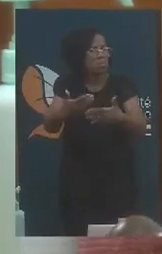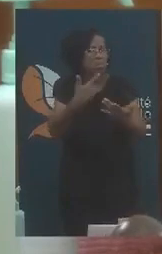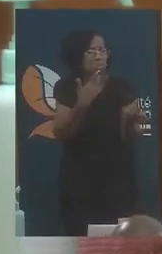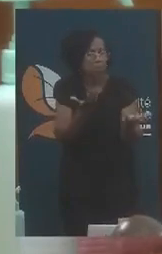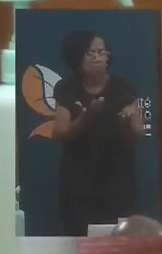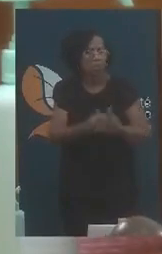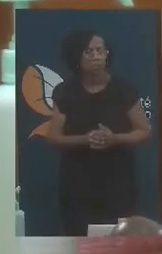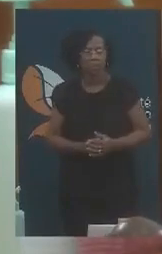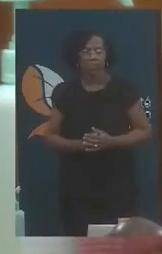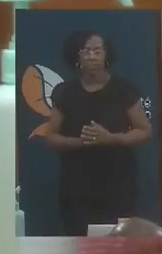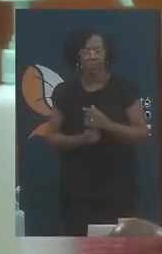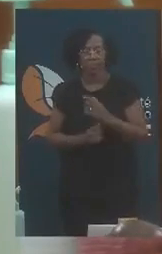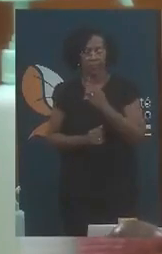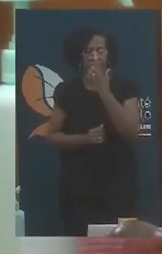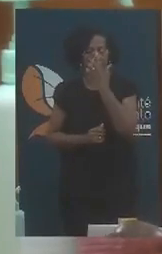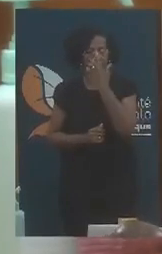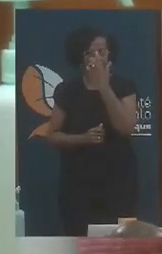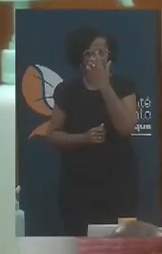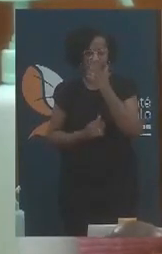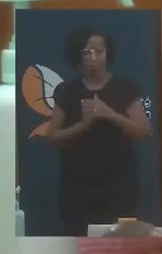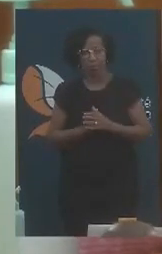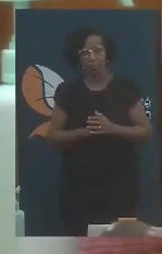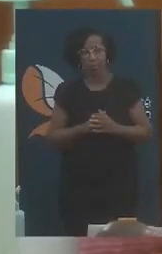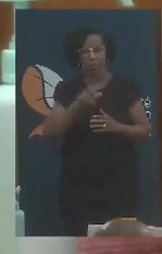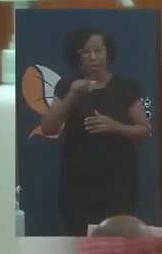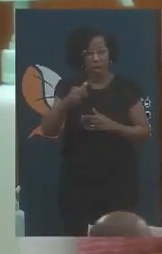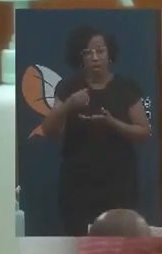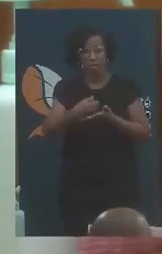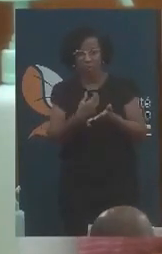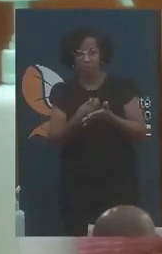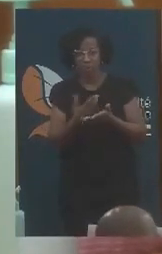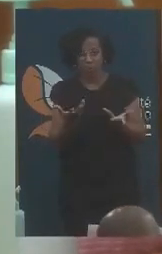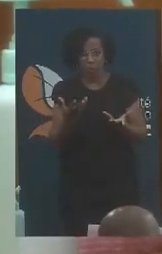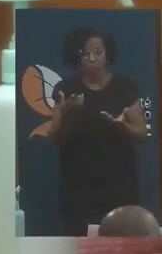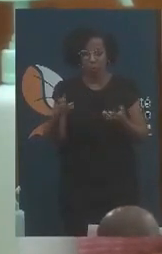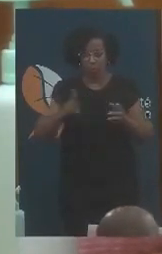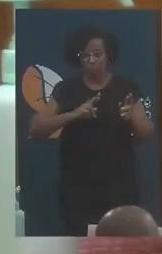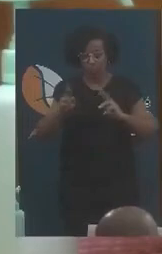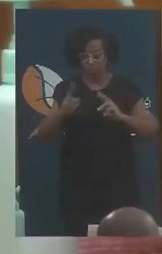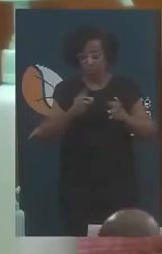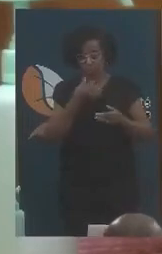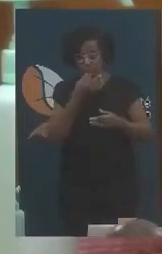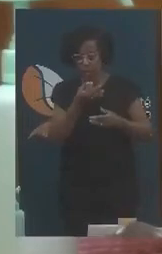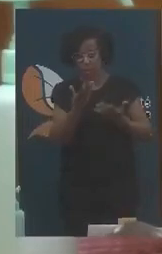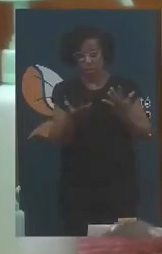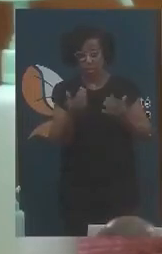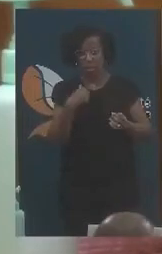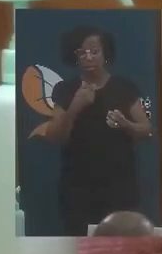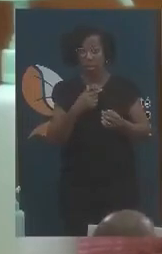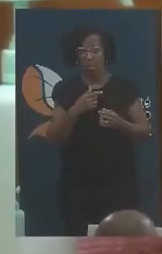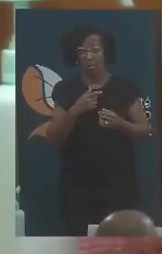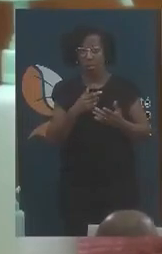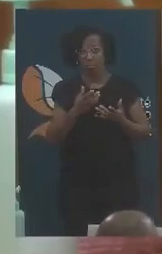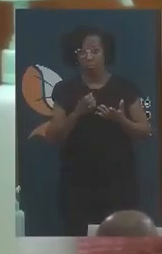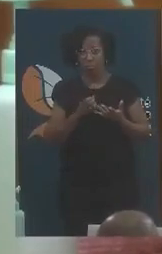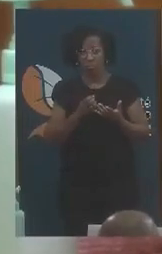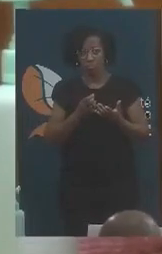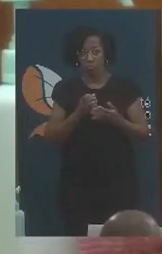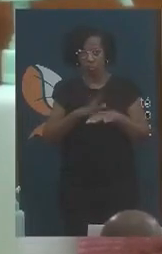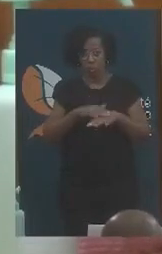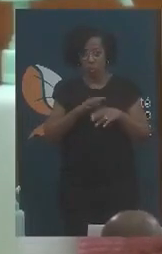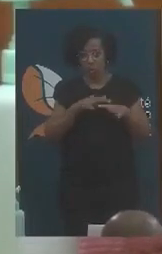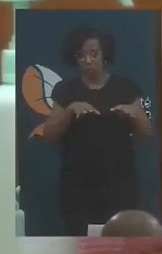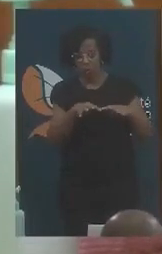Parce qu'il y a des informations qui nous reviennent, il y a même certaines qui ont été médiatisées sur les réseaux,